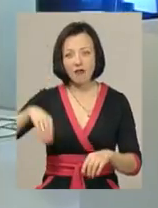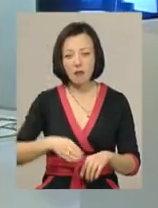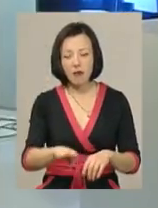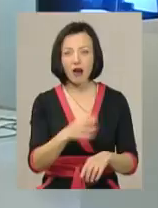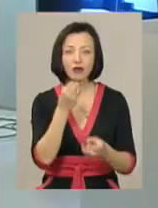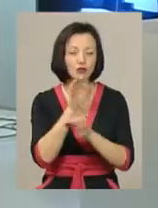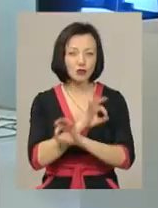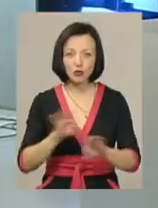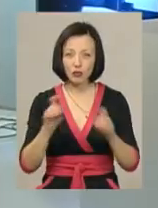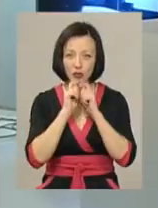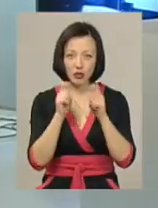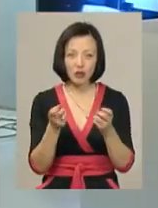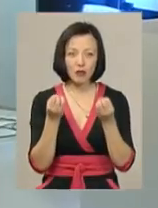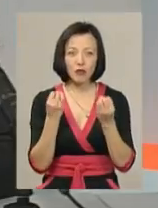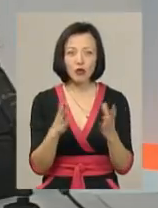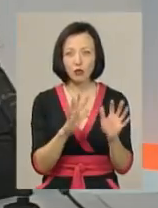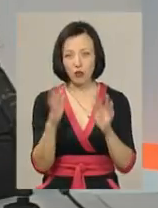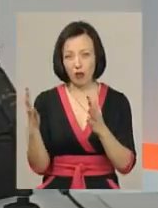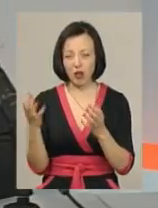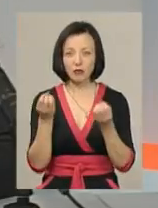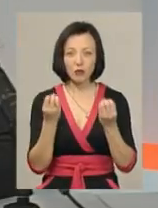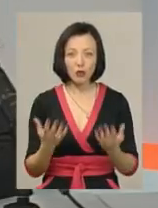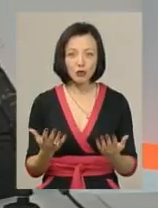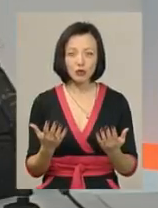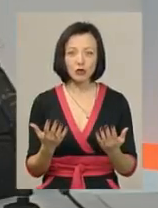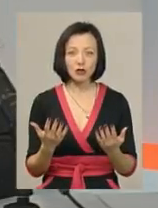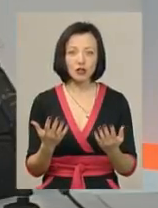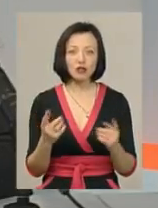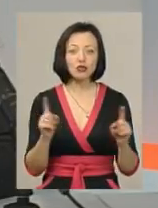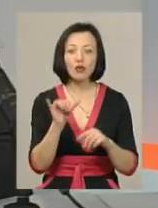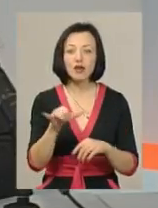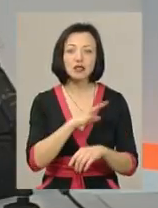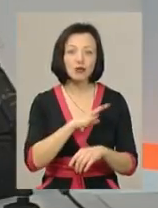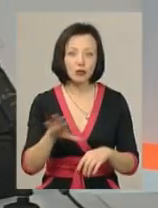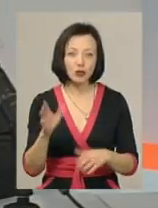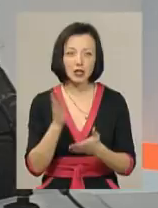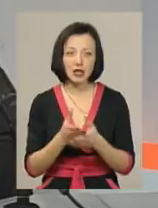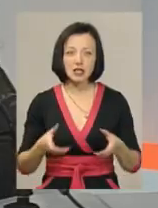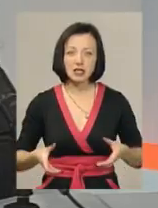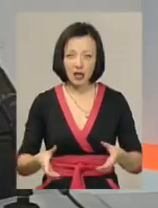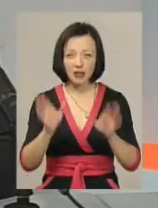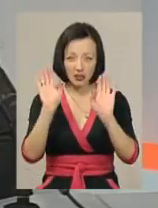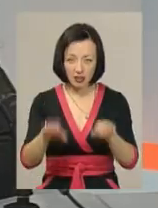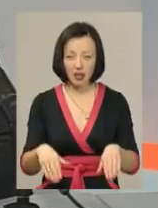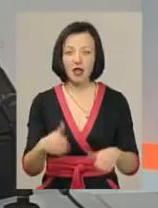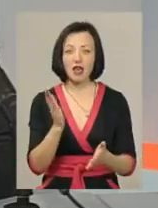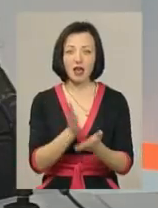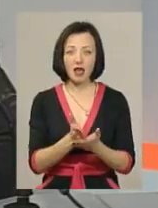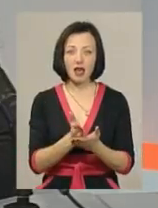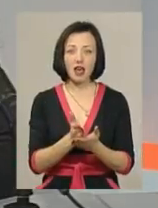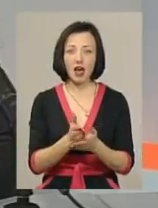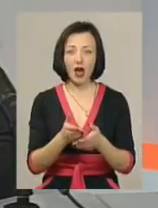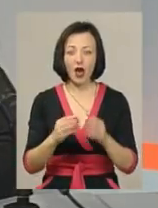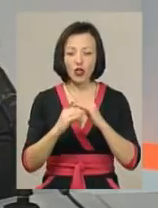на ковзани Да просто парком погуляти Да просто взяти що б там у вас не було є санки беріть санки є